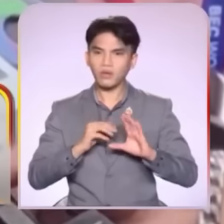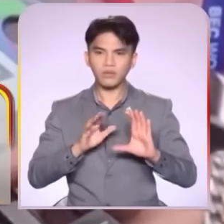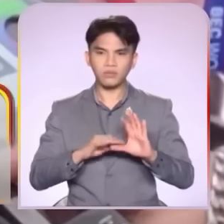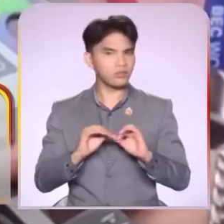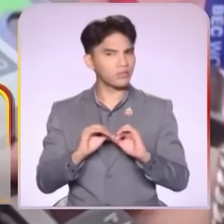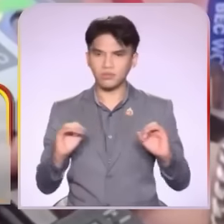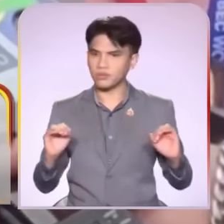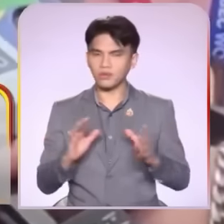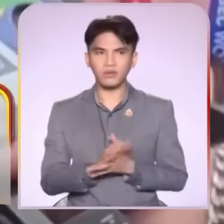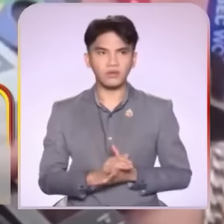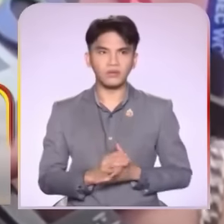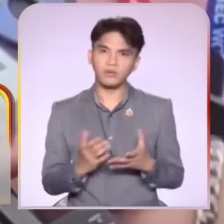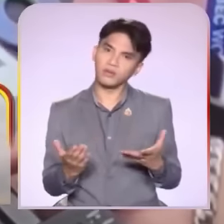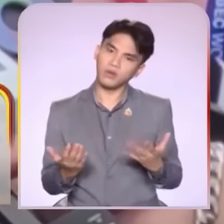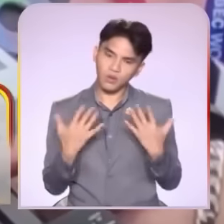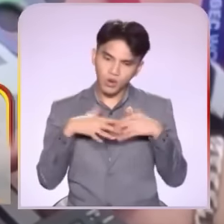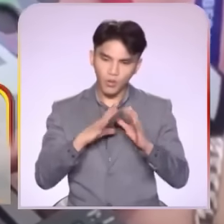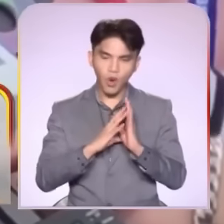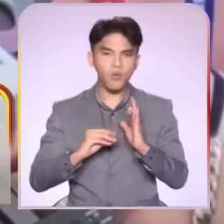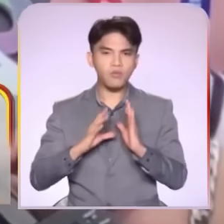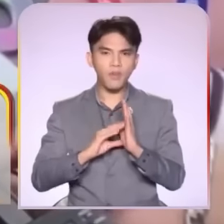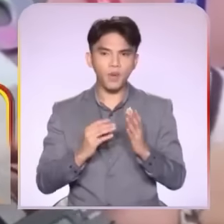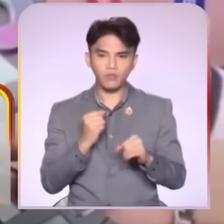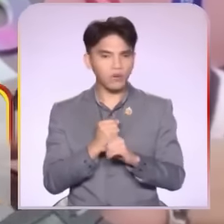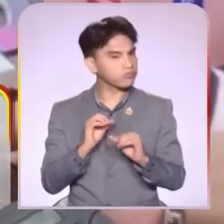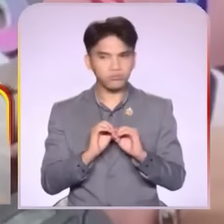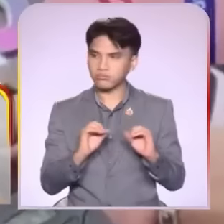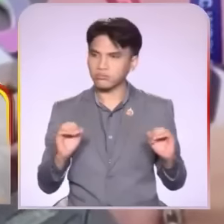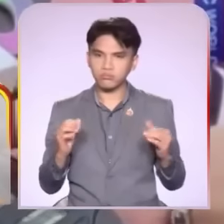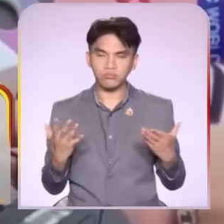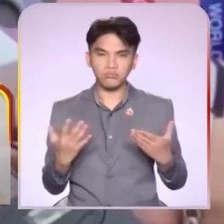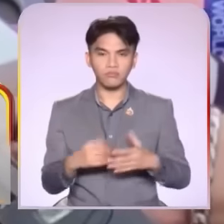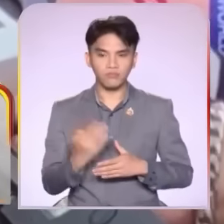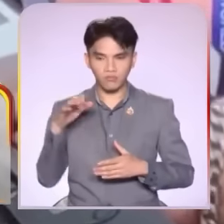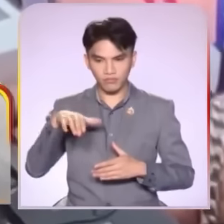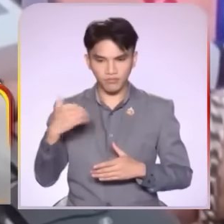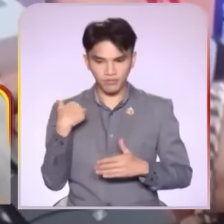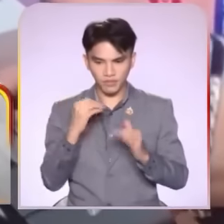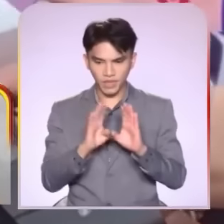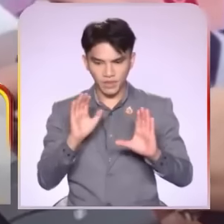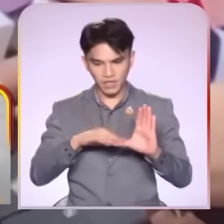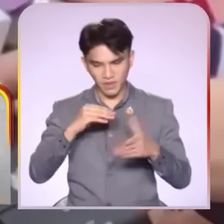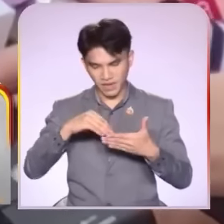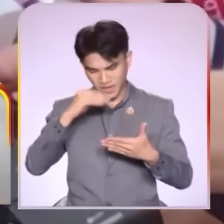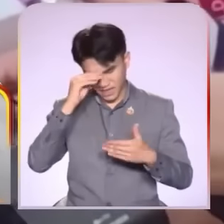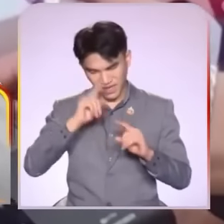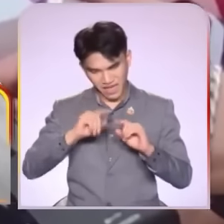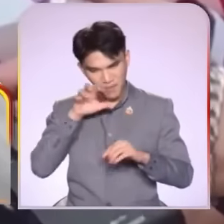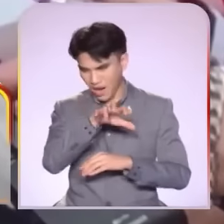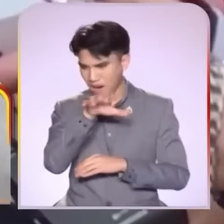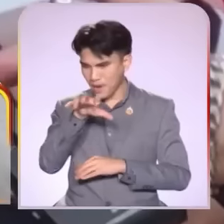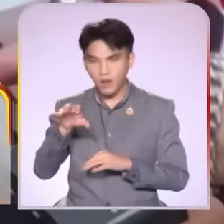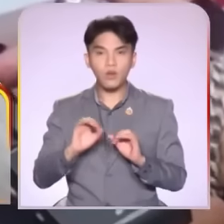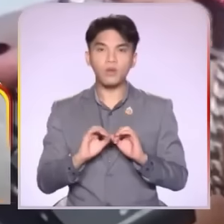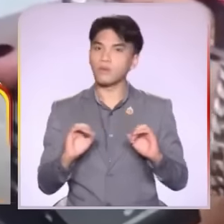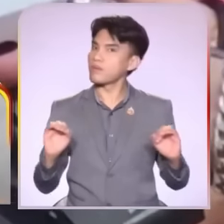คอร์สนะนะเข้าร่วมอบรมไม่ได้ทำซึ่งทางบริษัทมีคอร์สเปิดให้ลงเรียนแต่ไม่ได้บังคับให้ทุกคน